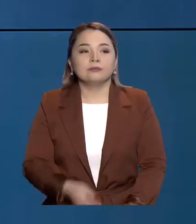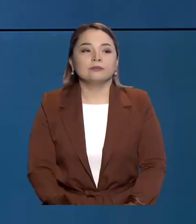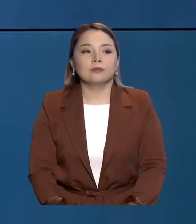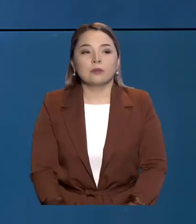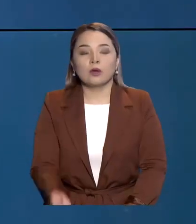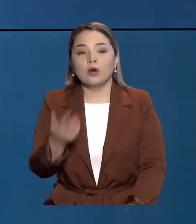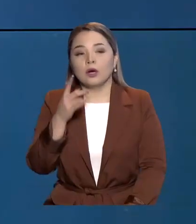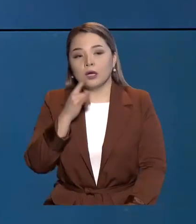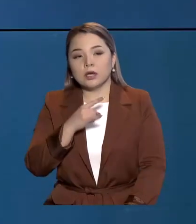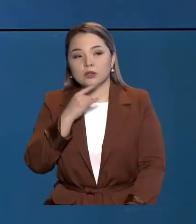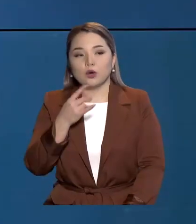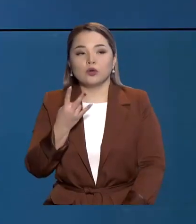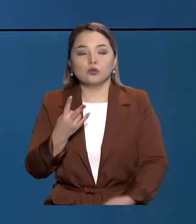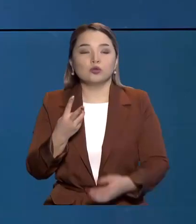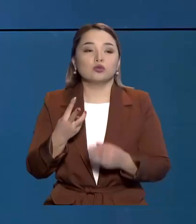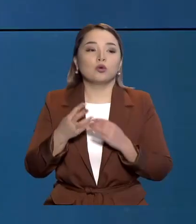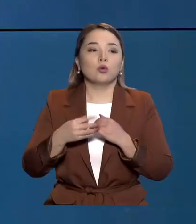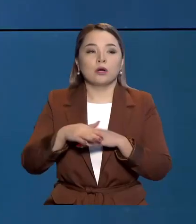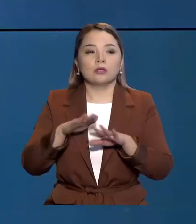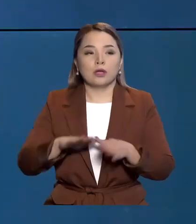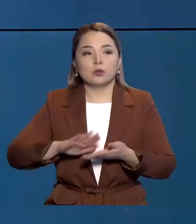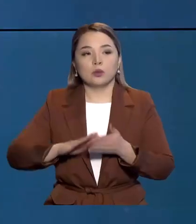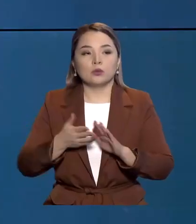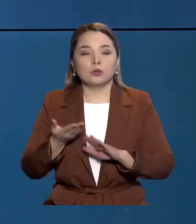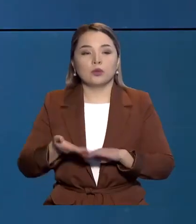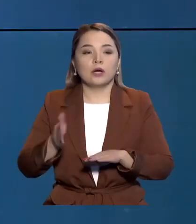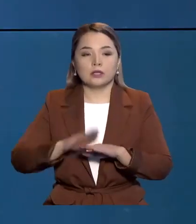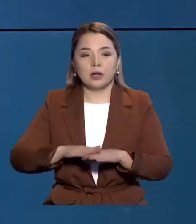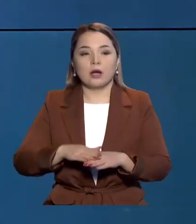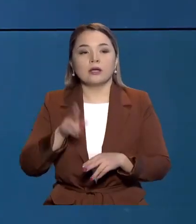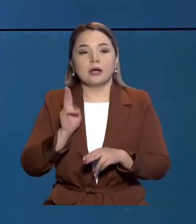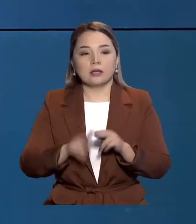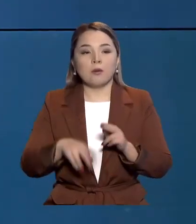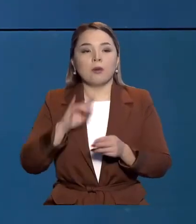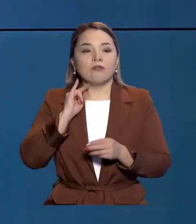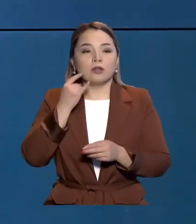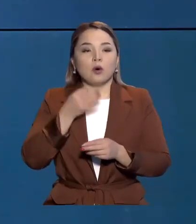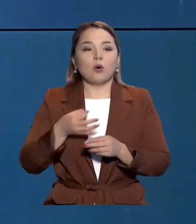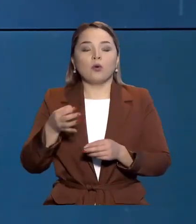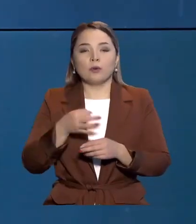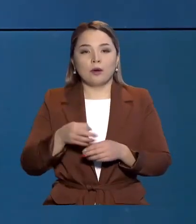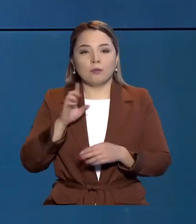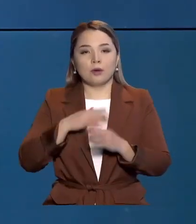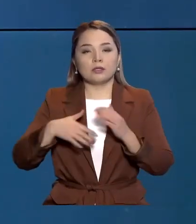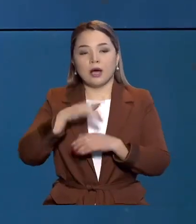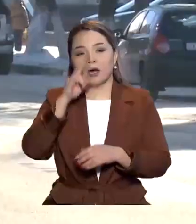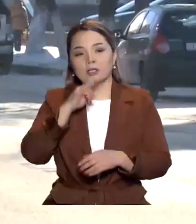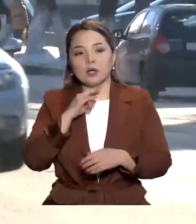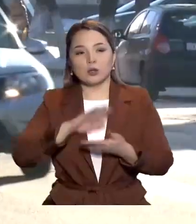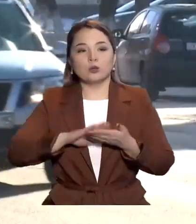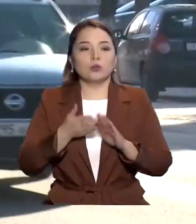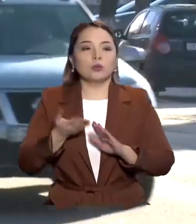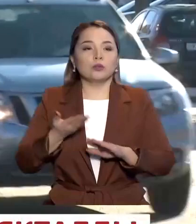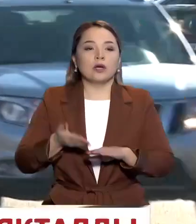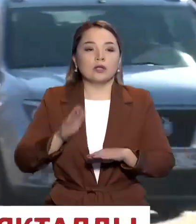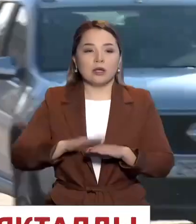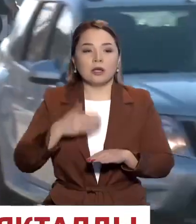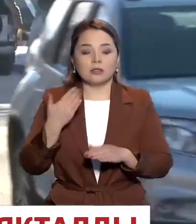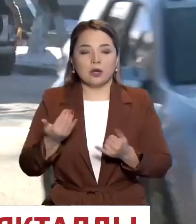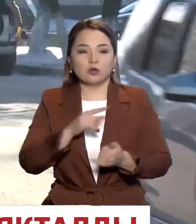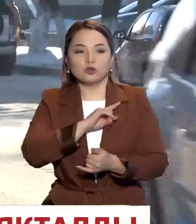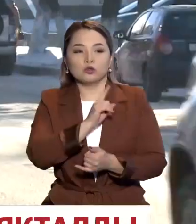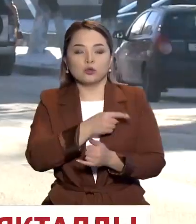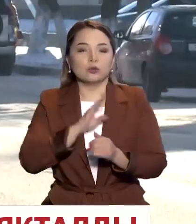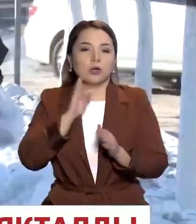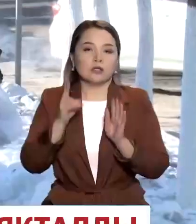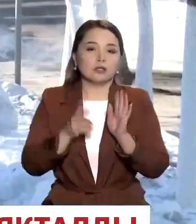Қазақстанның үш өңірінде төтенше жағдай режимі аяқталды. Павлодар облысы, солтүстік және батыс Қазақстанда төтенше жағдайдың күші бүгін таңғы